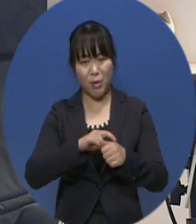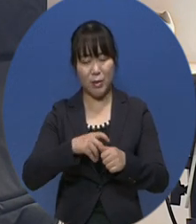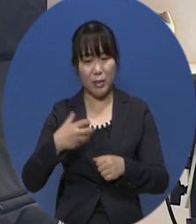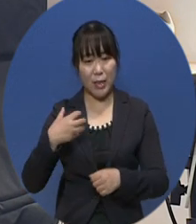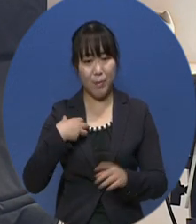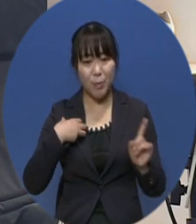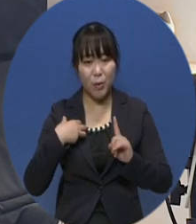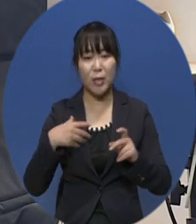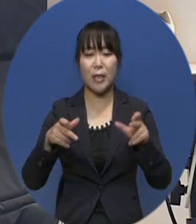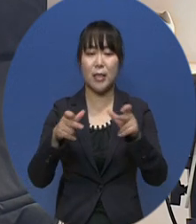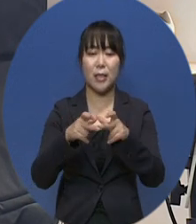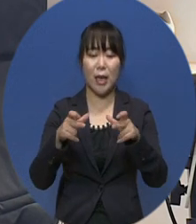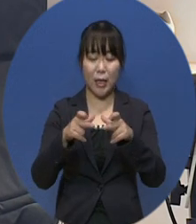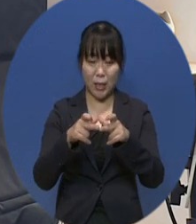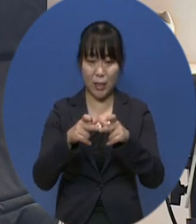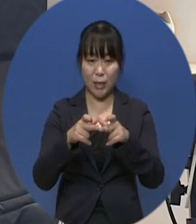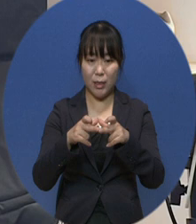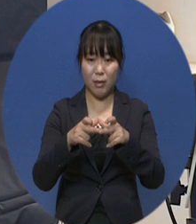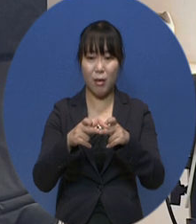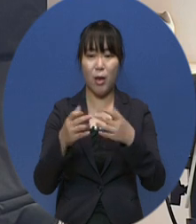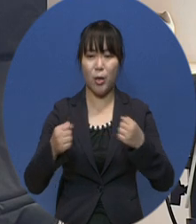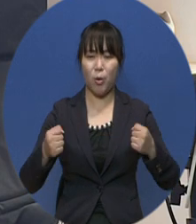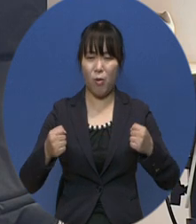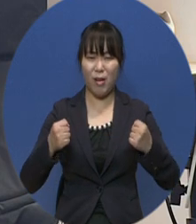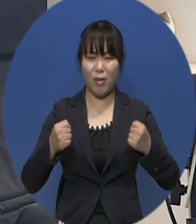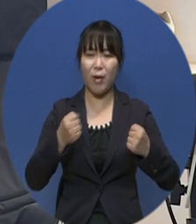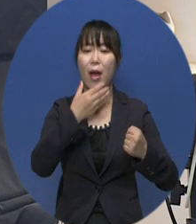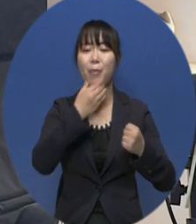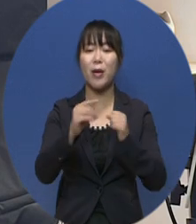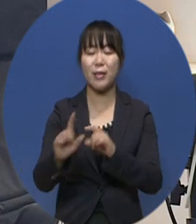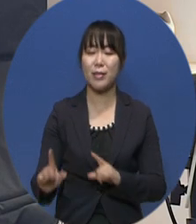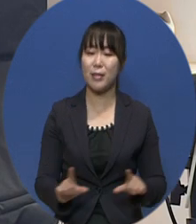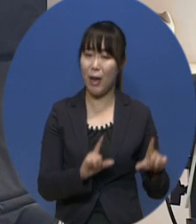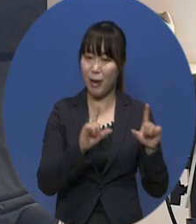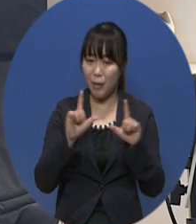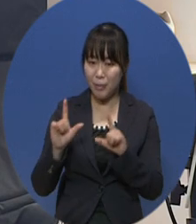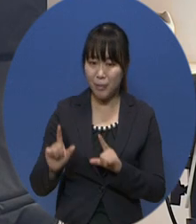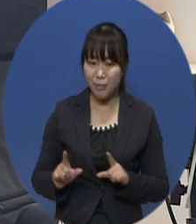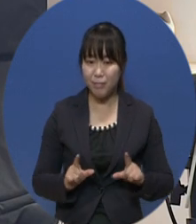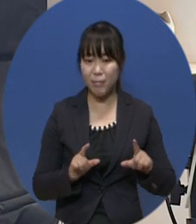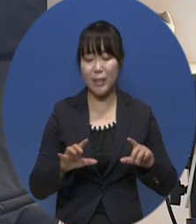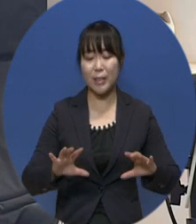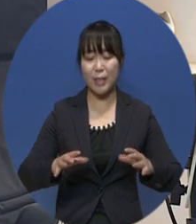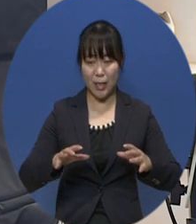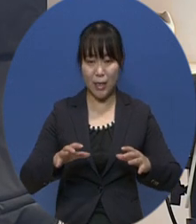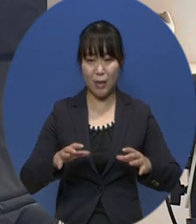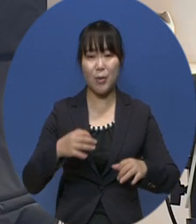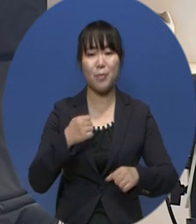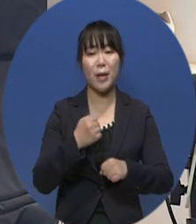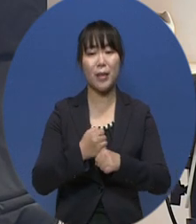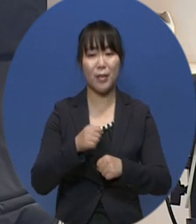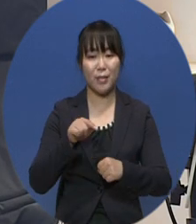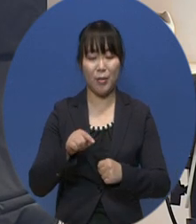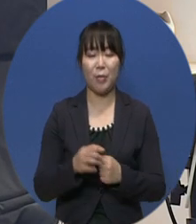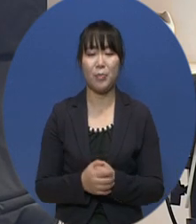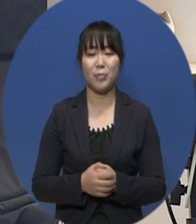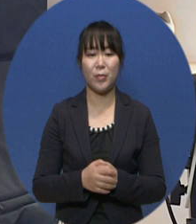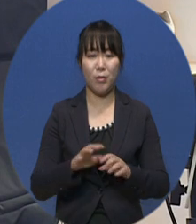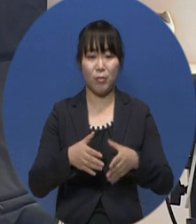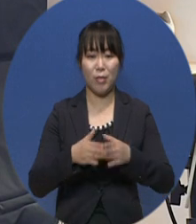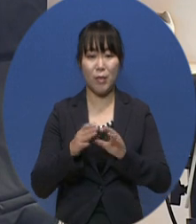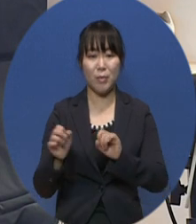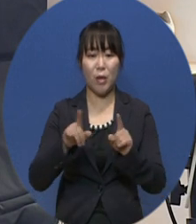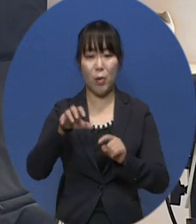사명은 장애인이 건강하고 행복한 삶을 사는 세상을 만드는 것입니다. 그래서